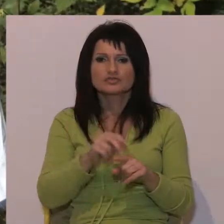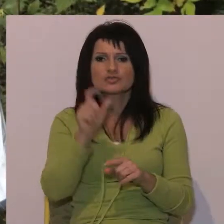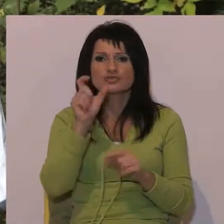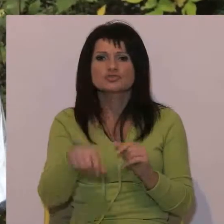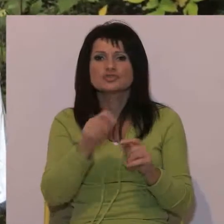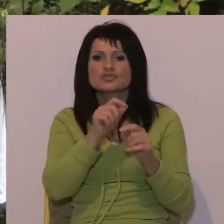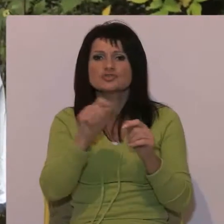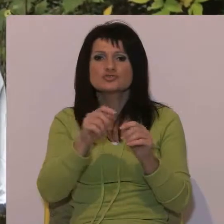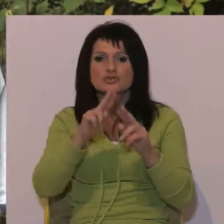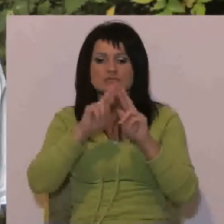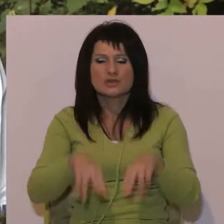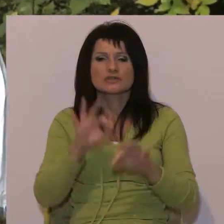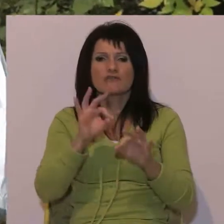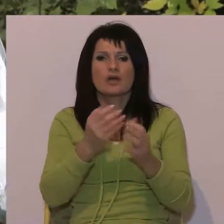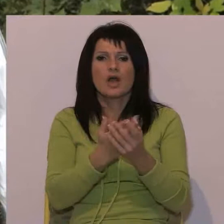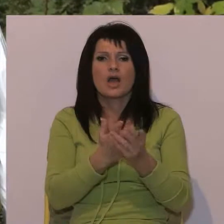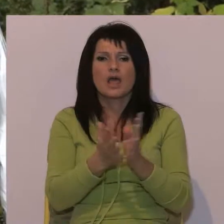krzyżyk został w jego ręku.